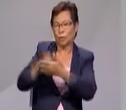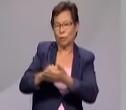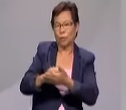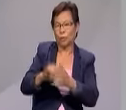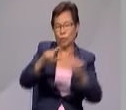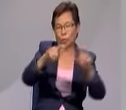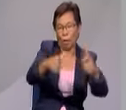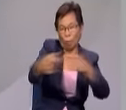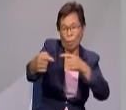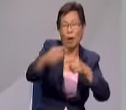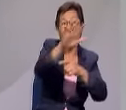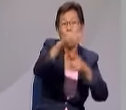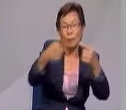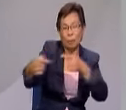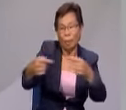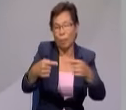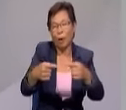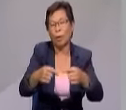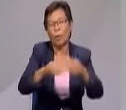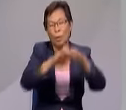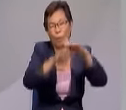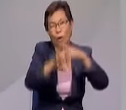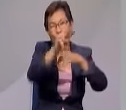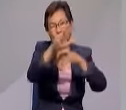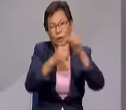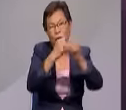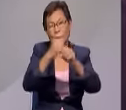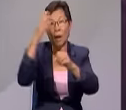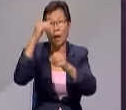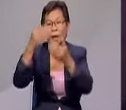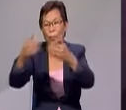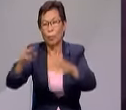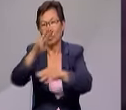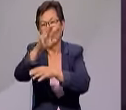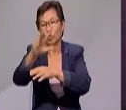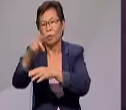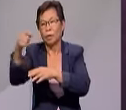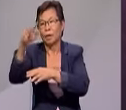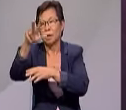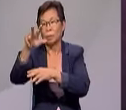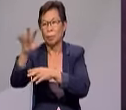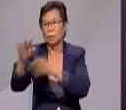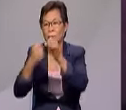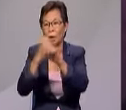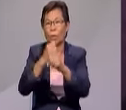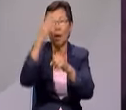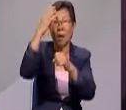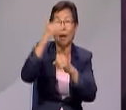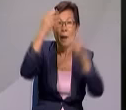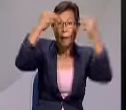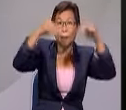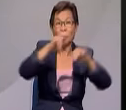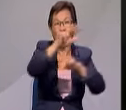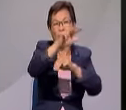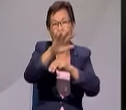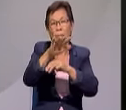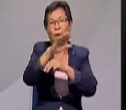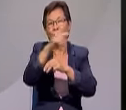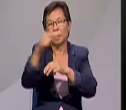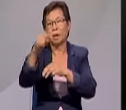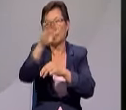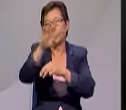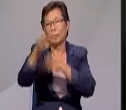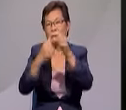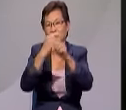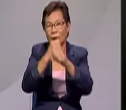kategori dipertandingkan iaitu lelaki bawah 23 tahun, lelaki terbuka 23 hingga 34 tahun, lelaki masters 35 hingga 44